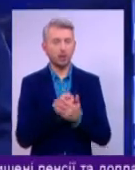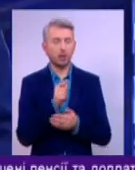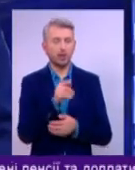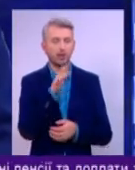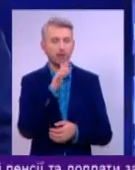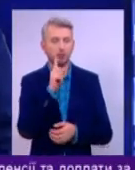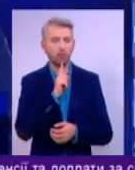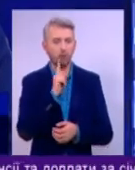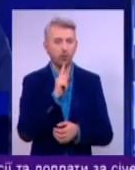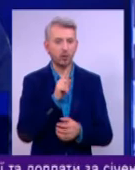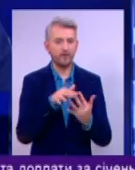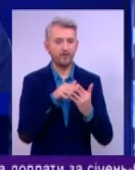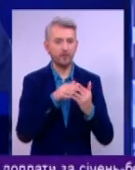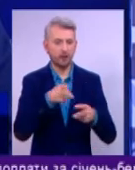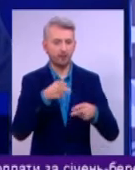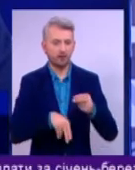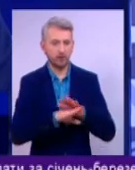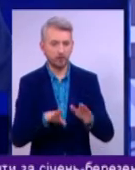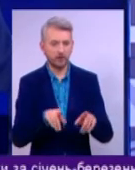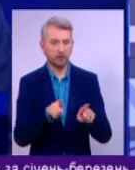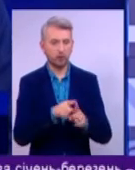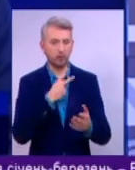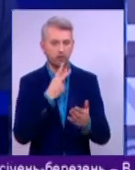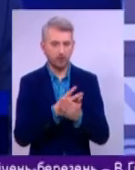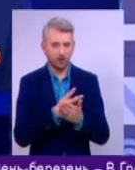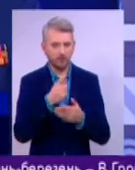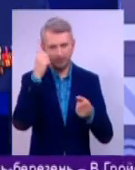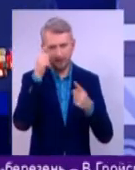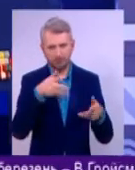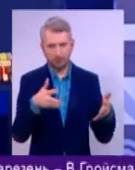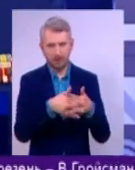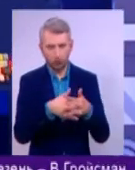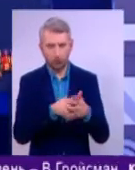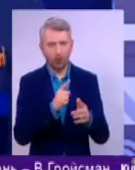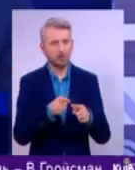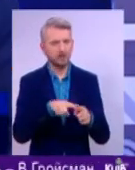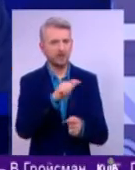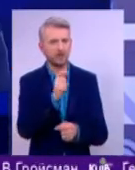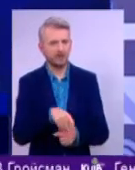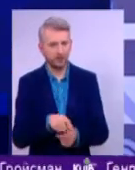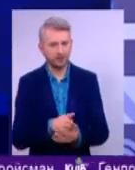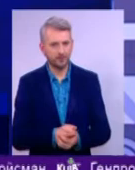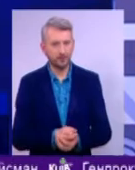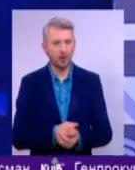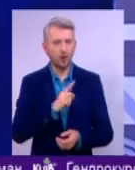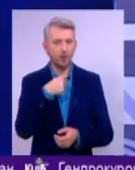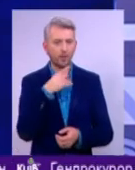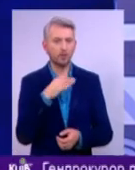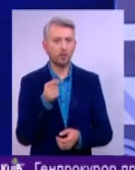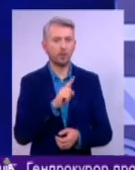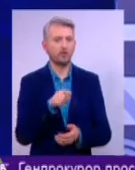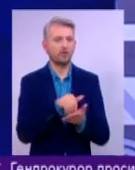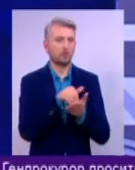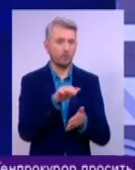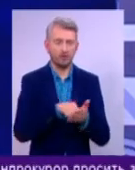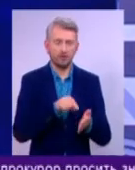поки вона не закінчиться, в такому вигляді гібридному, але все ж це війна. Говорити про те, що відмовиться